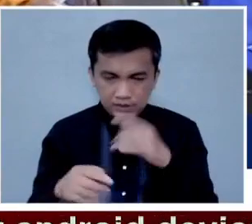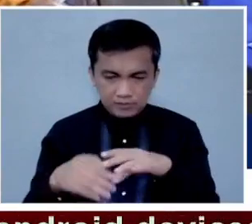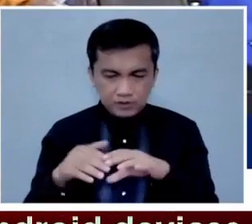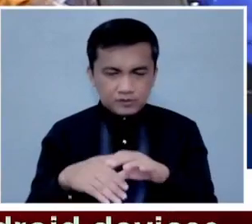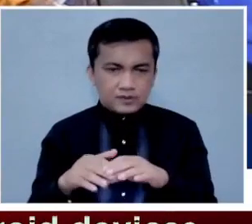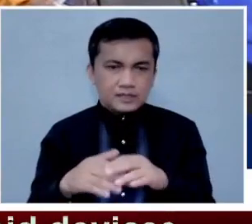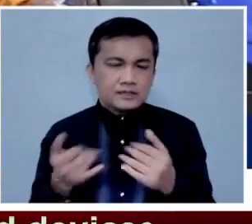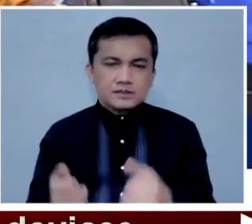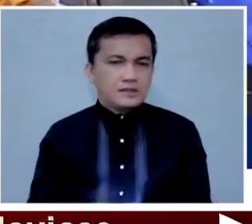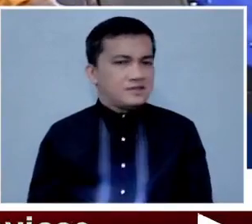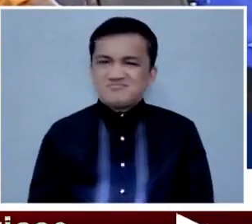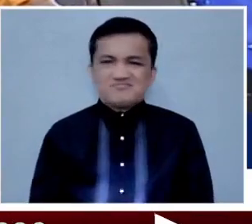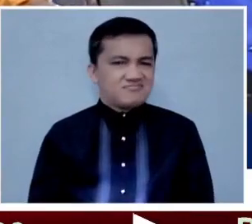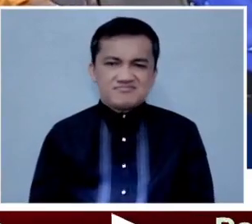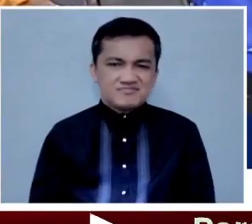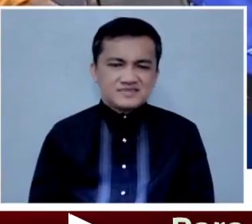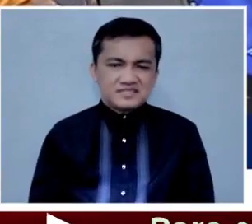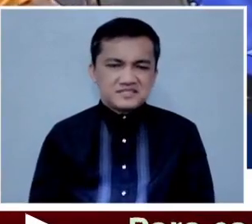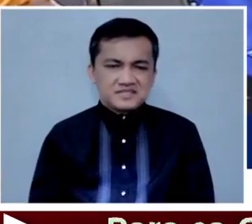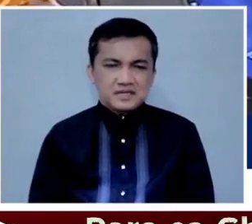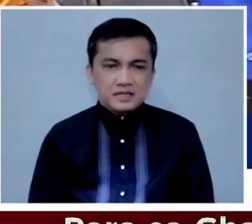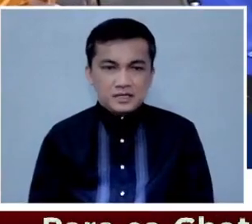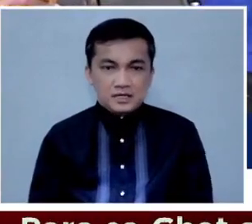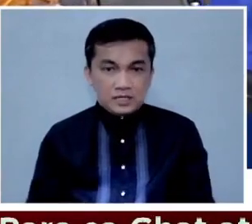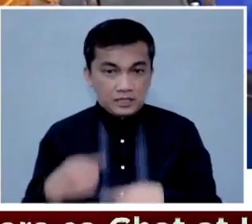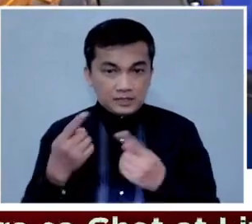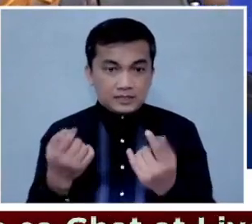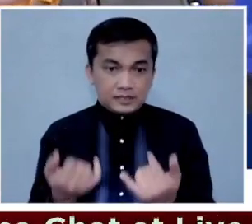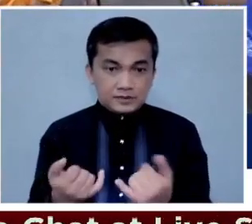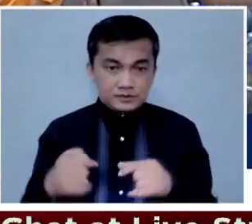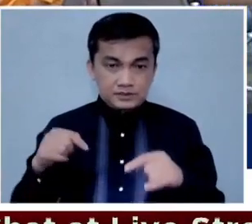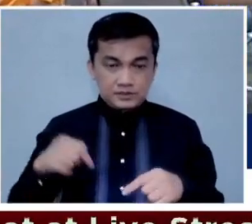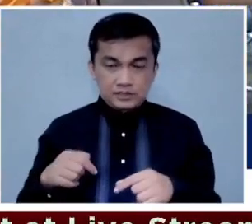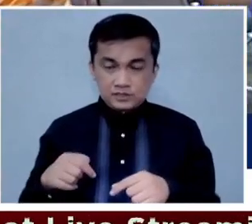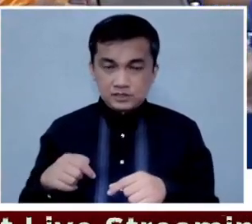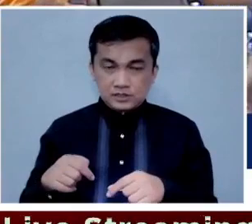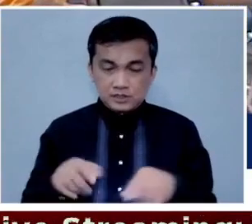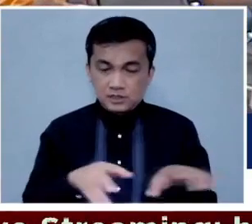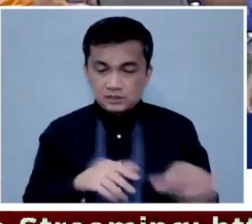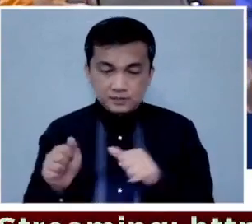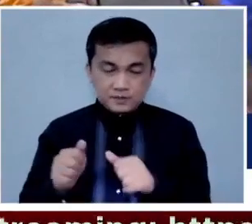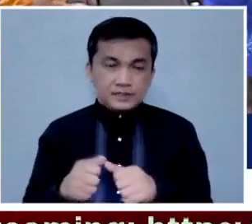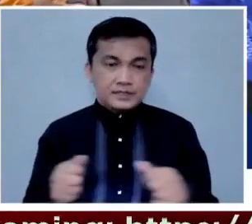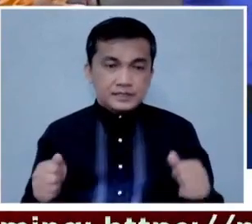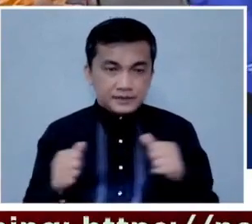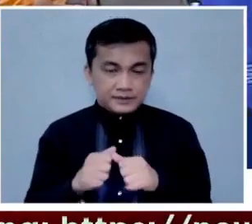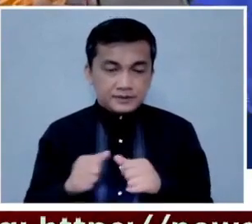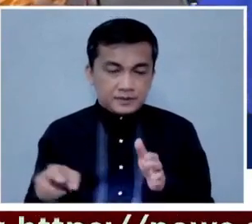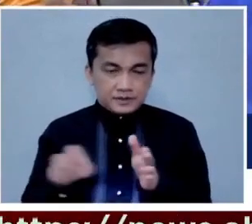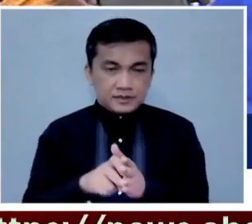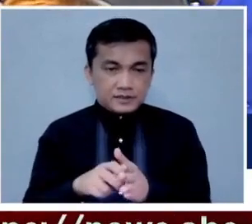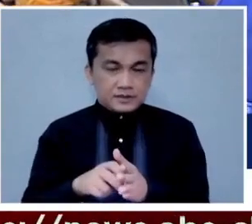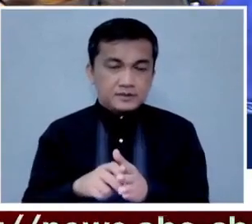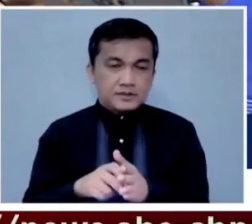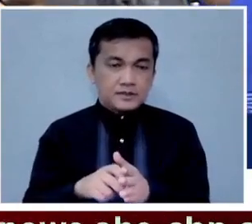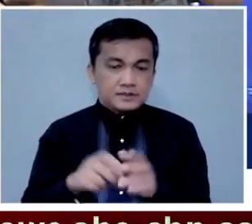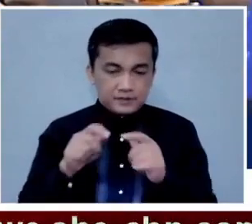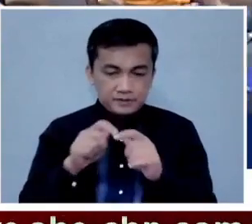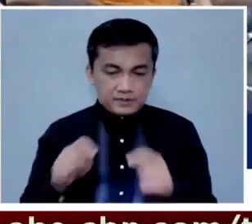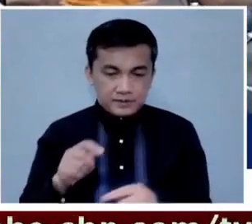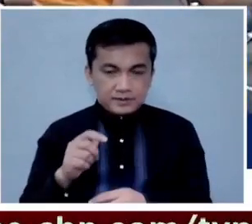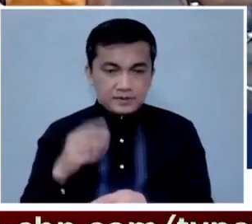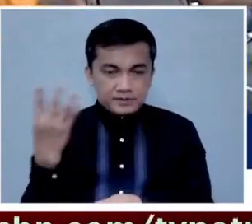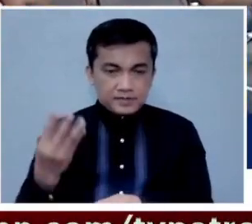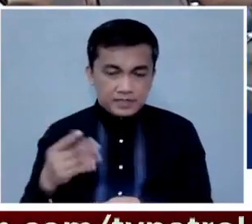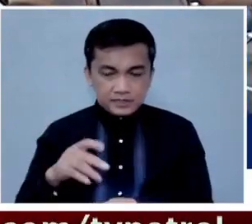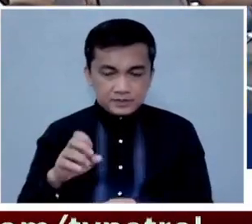ay hindi yan nangyari dahil hanggang sa sumandaling ito dito sa departure area nitong passenger terminal ng Batangas Port ay napakarami pang